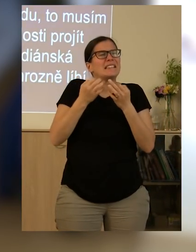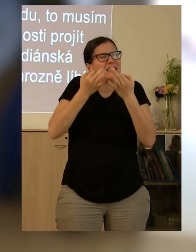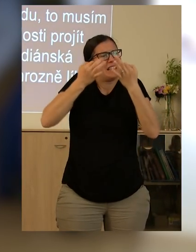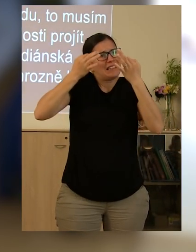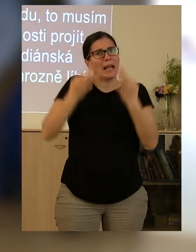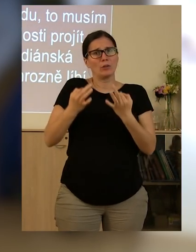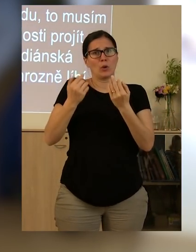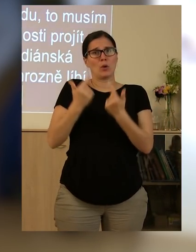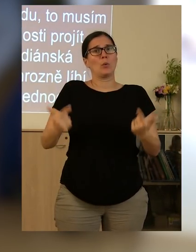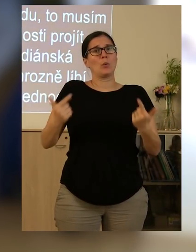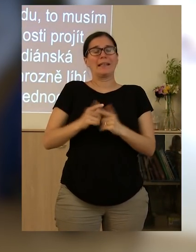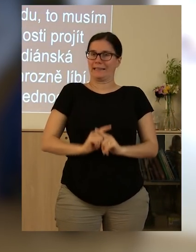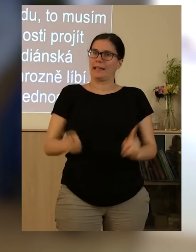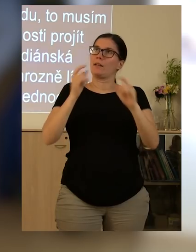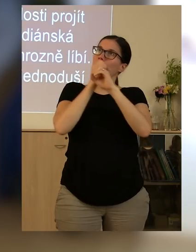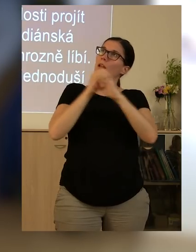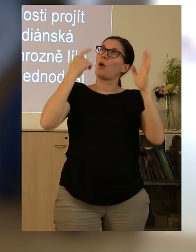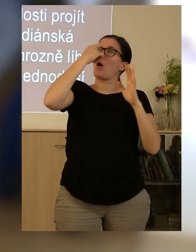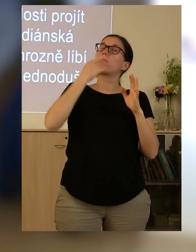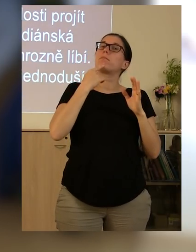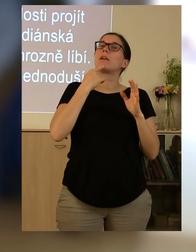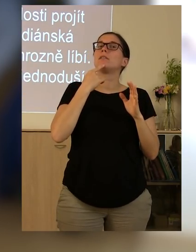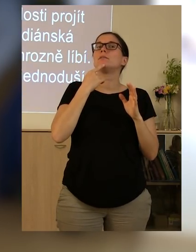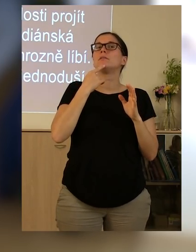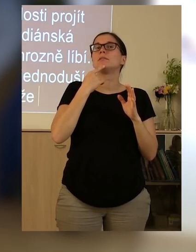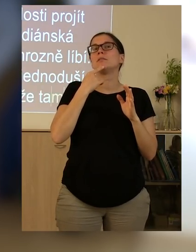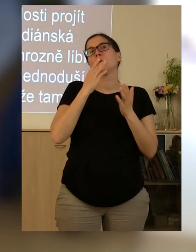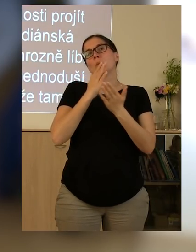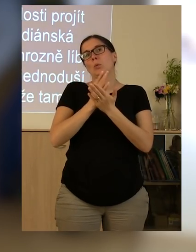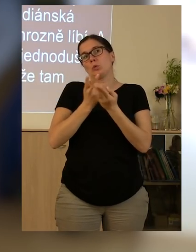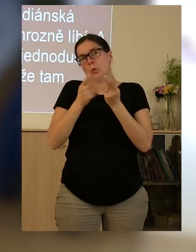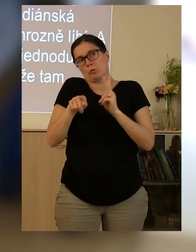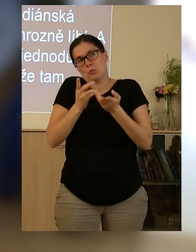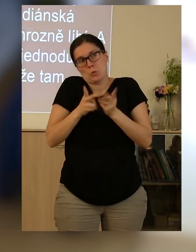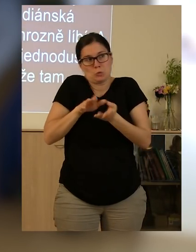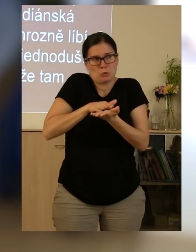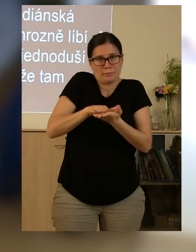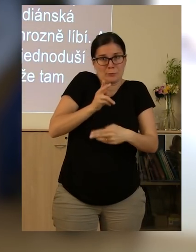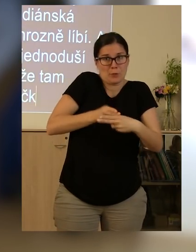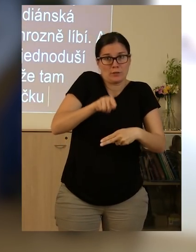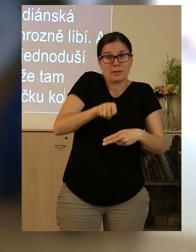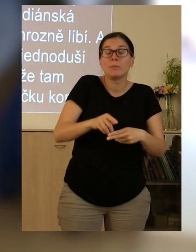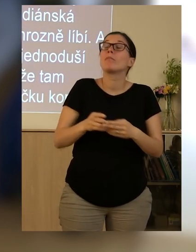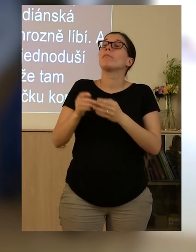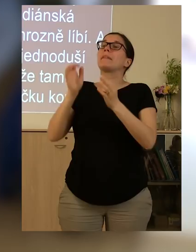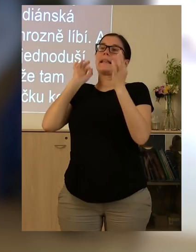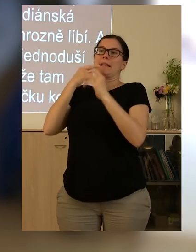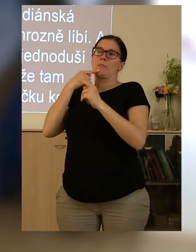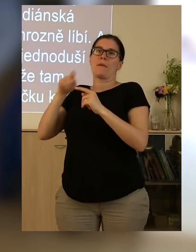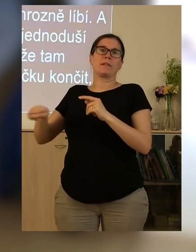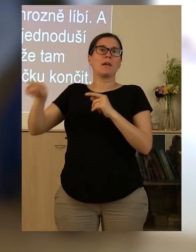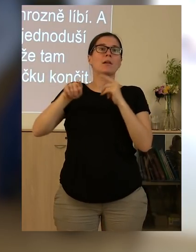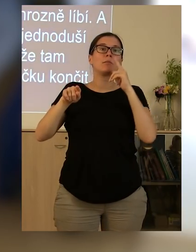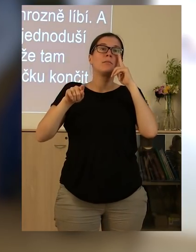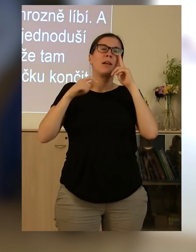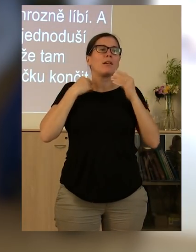do jednodušší představy, a možná, že tam bychom mohli pomaličku končit. Indián říká toto. Rodím